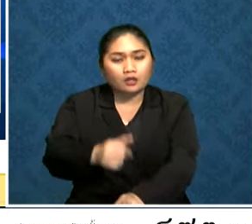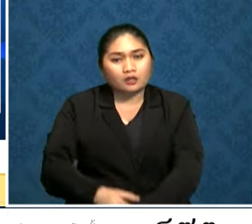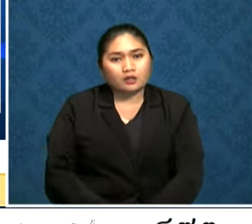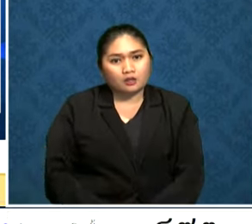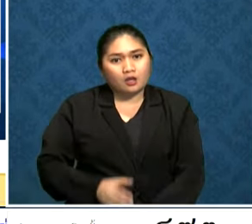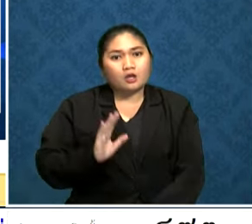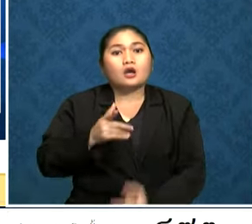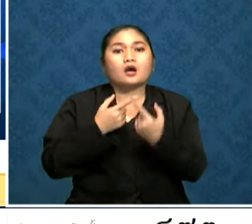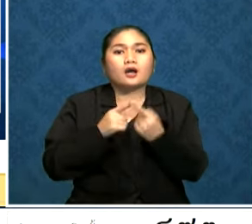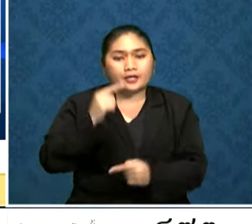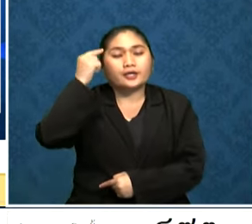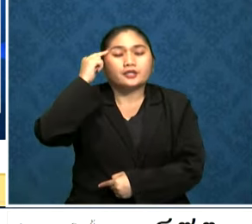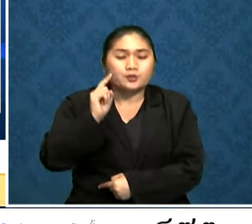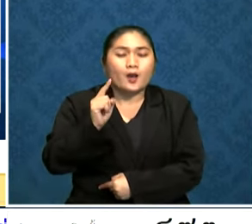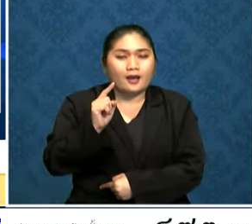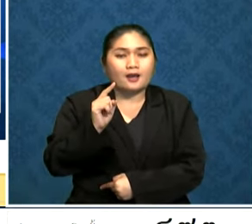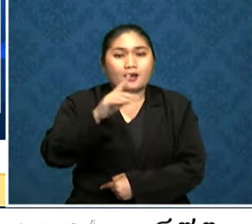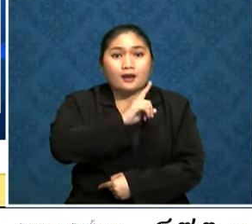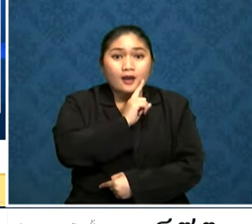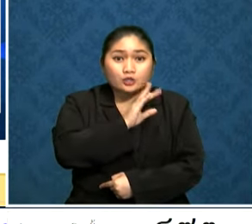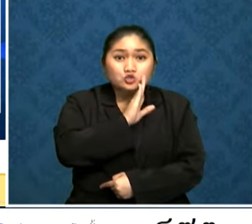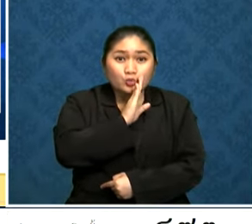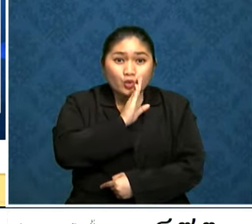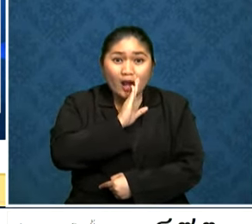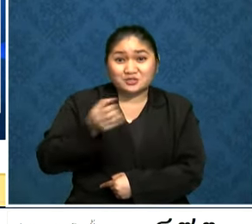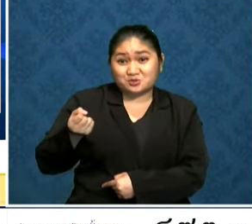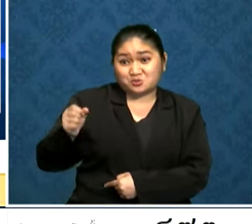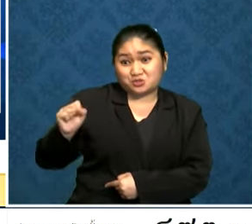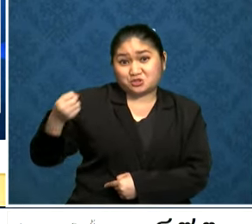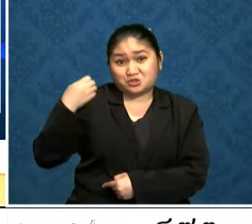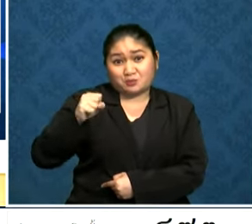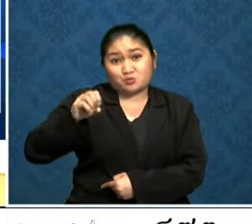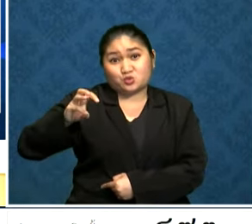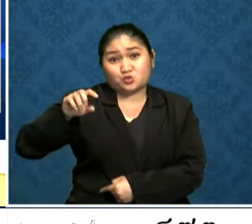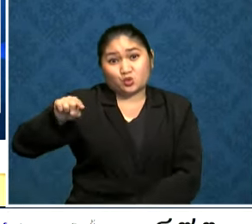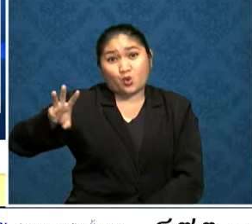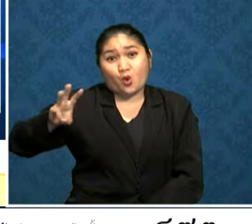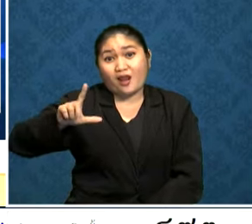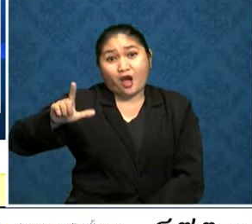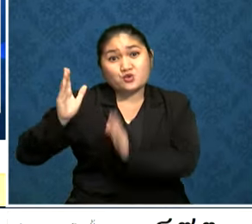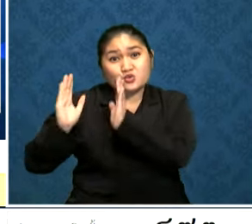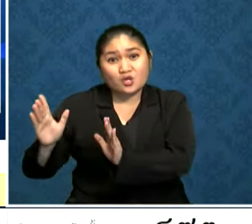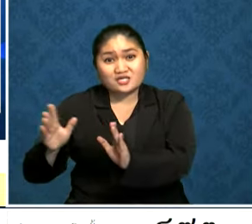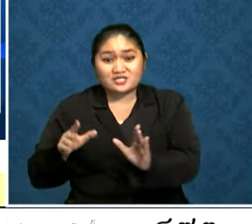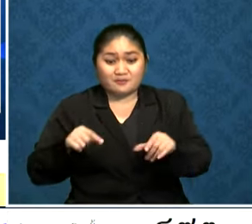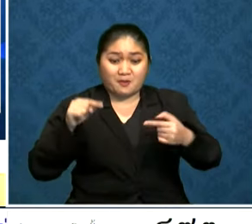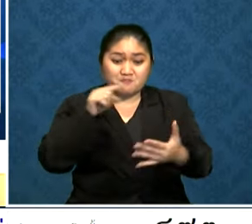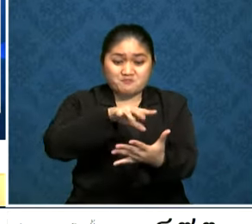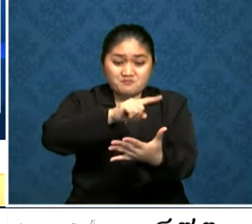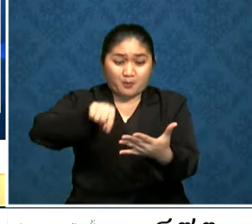จากนั้นครั มกมีความเปไปได้วาแนทพวกคราว 10.6 ล้านคนจะออกมาใช้สิทยและลงคะแนนไมเห็นชอบอย่ตรไปตรงมา